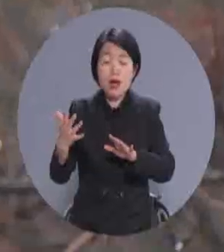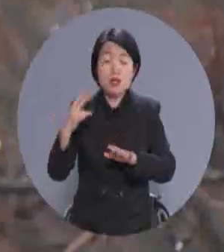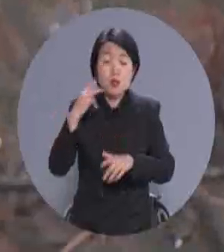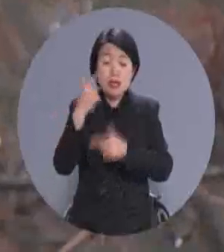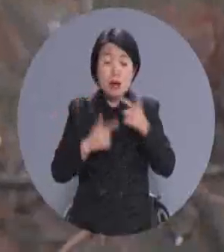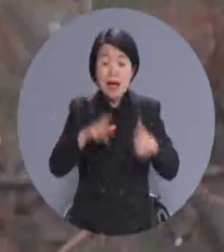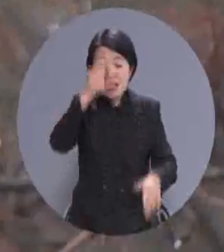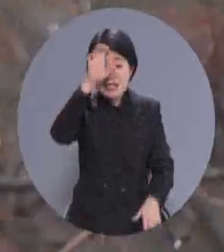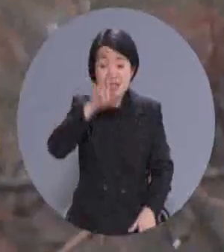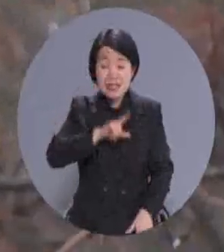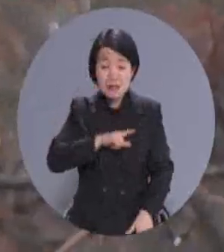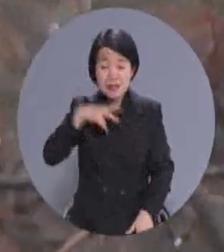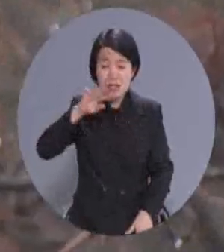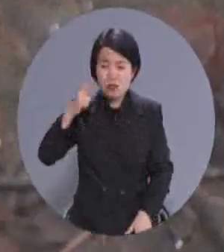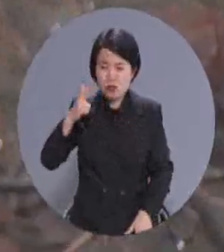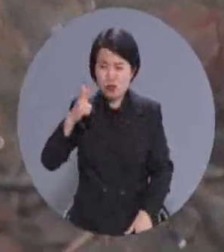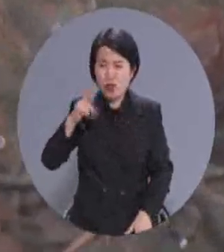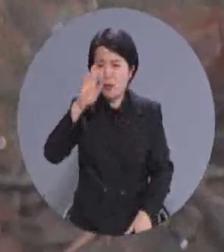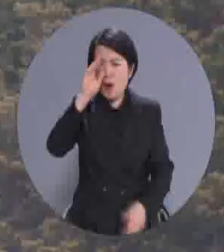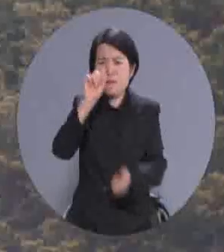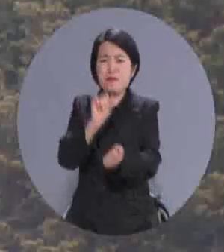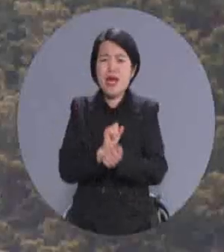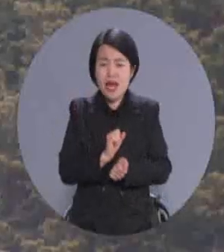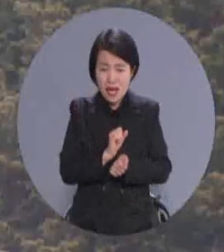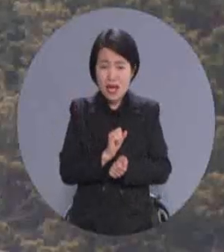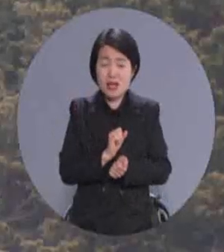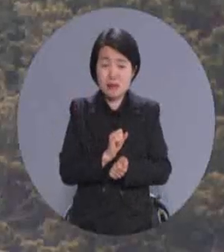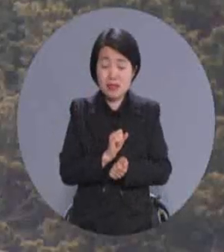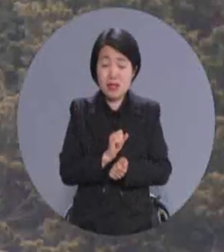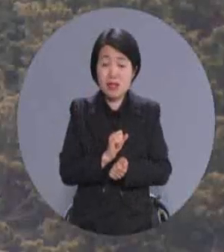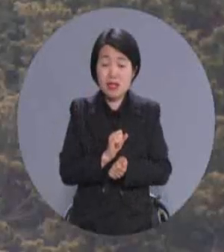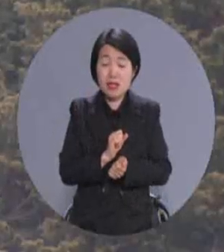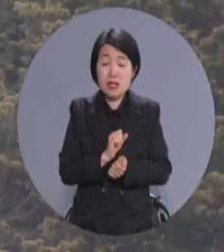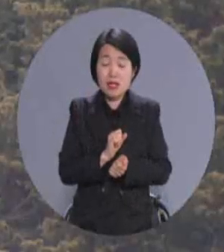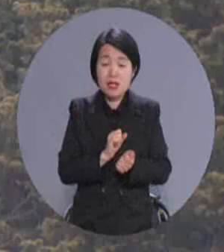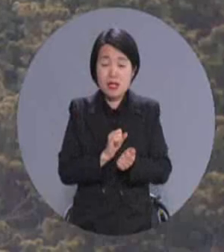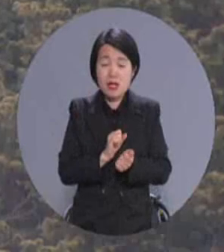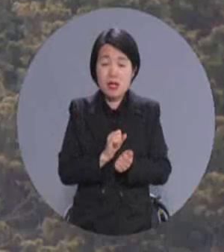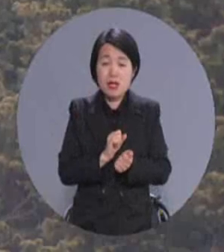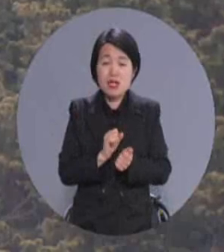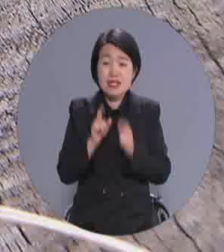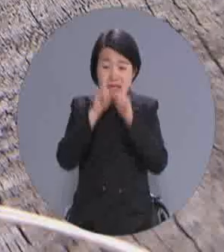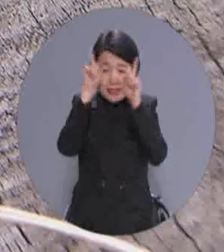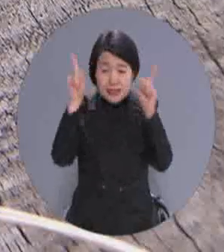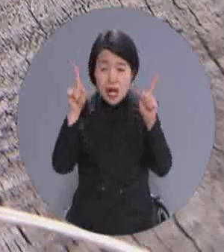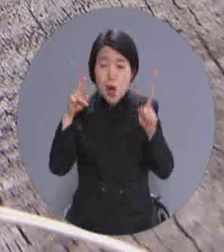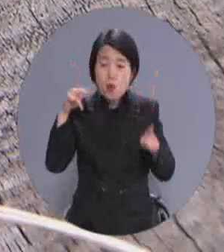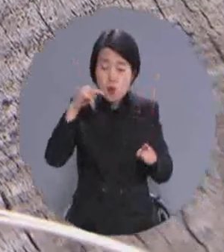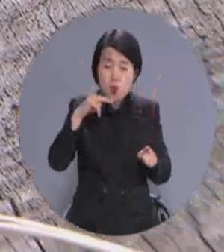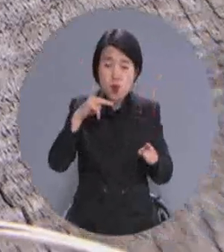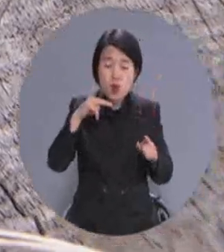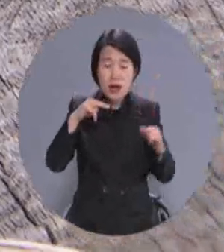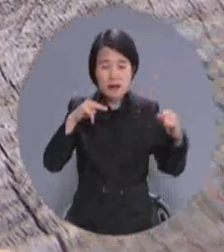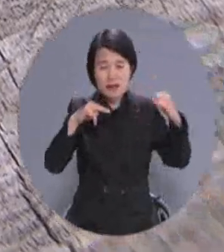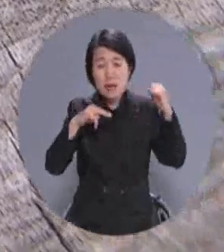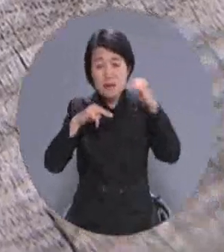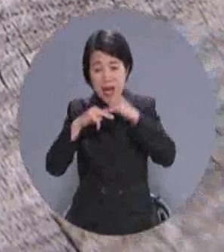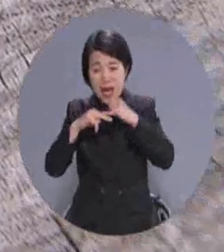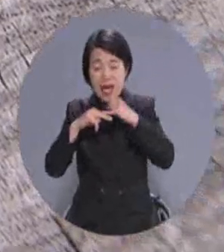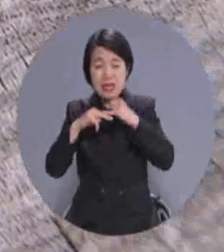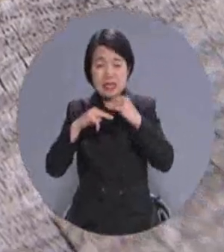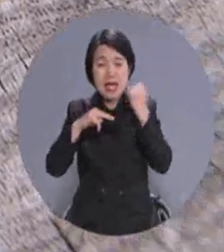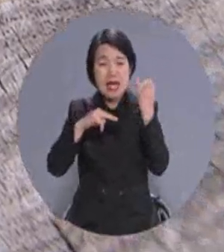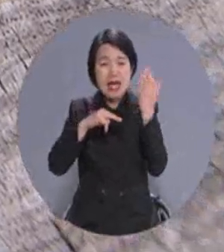알려진 재선충병에 감염된 겁니다. 재선충은 솔수염 하늘소에 기생하다 소나무의 조직 속으로 옮겨